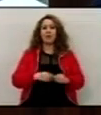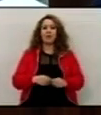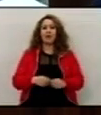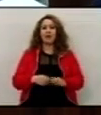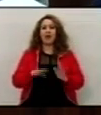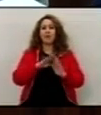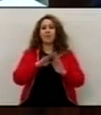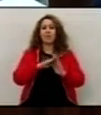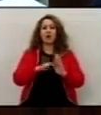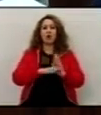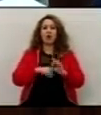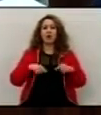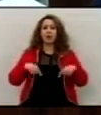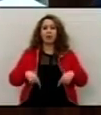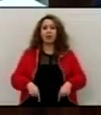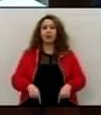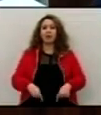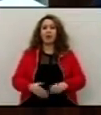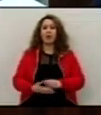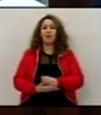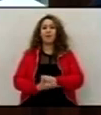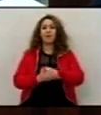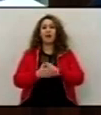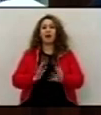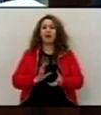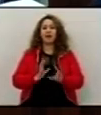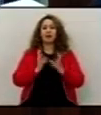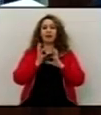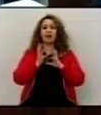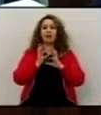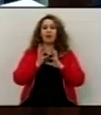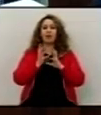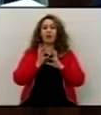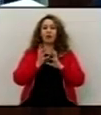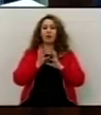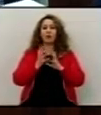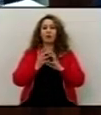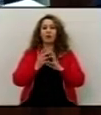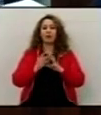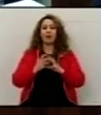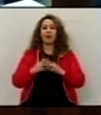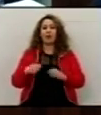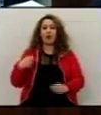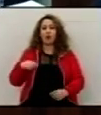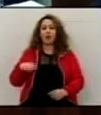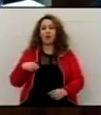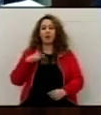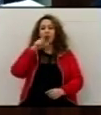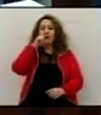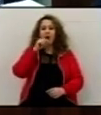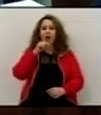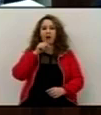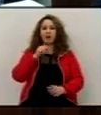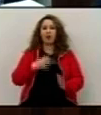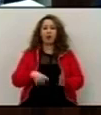برنامج الحكومة لتدعيم وإنجاز التزامات السيد رئيس الجمهورية والتي تم اعتماده على